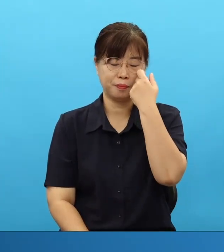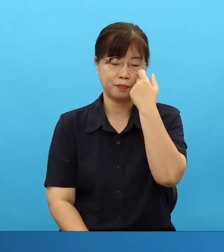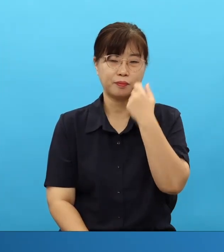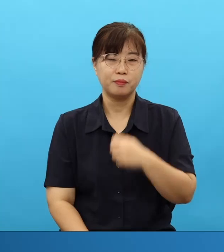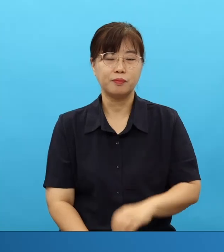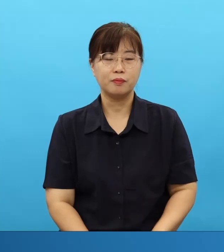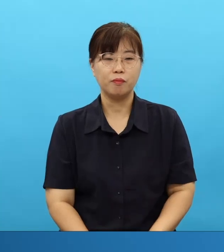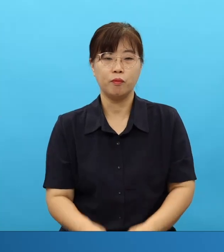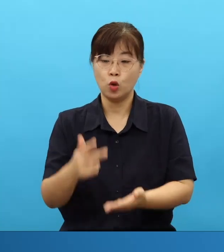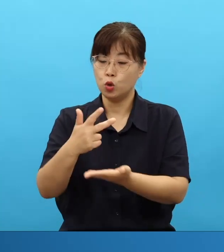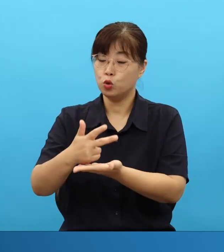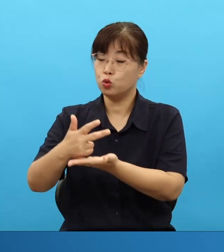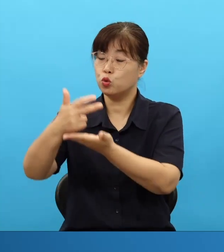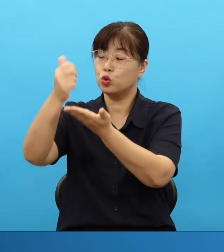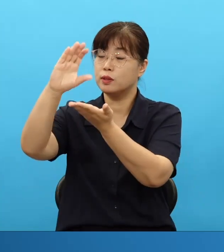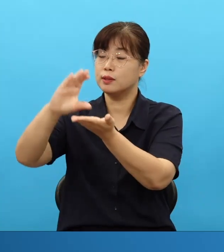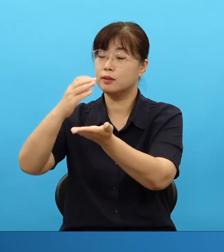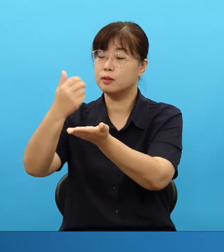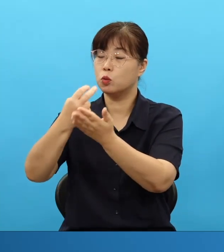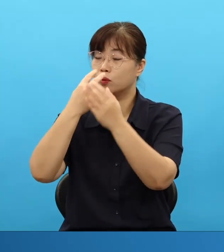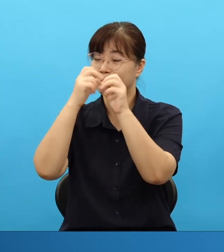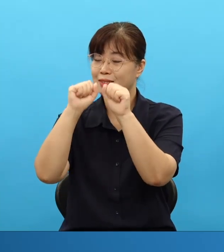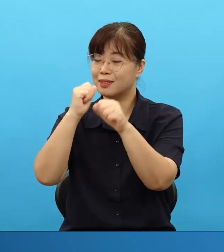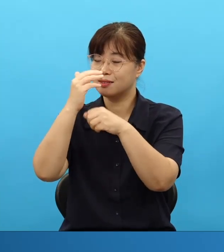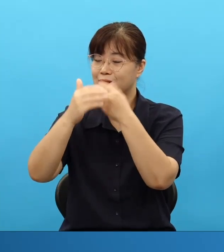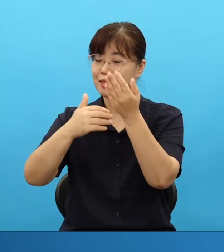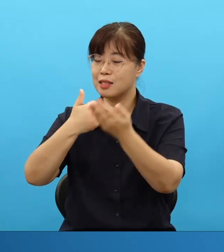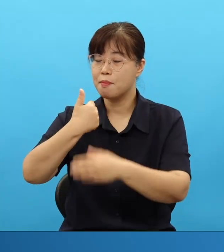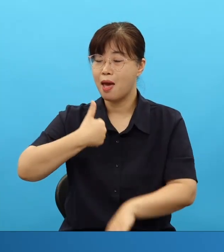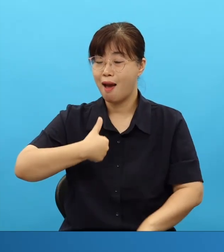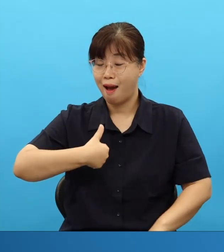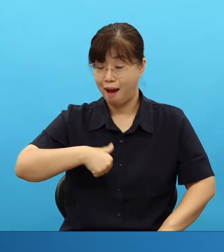주는 그리스도시요 살아계신 하나님의 아들이십니다